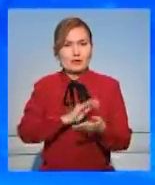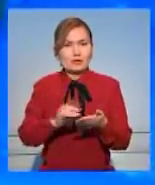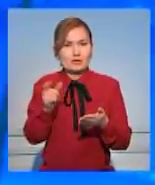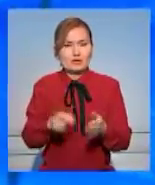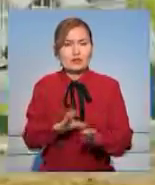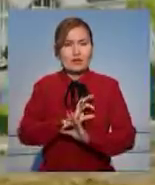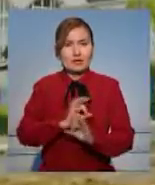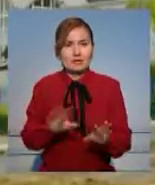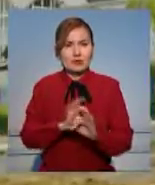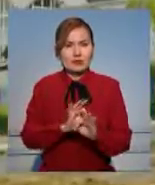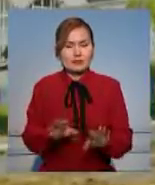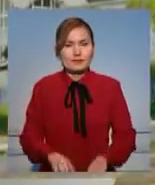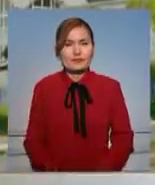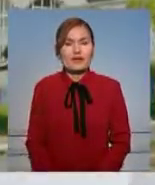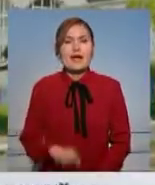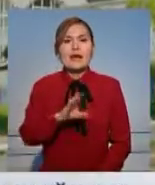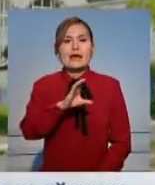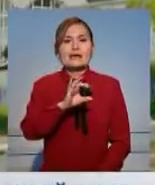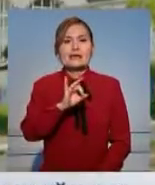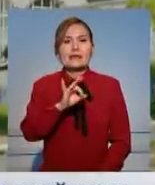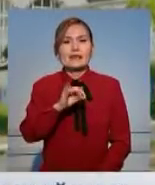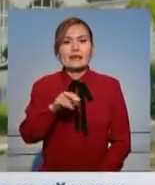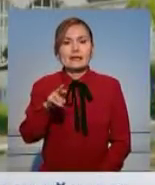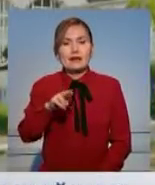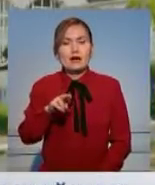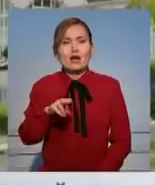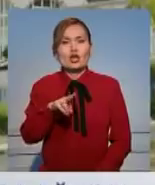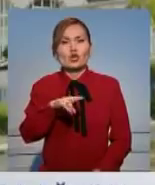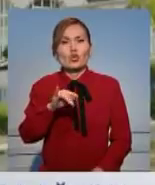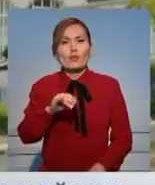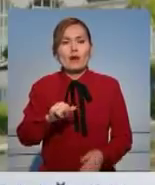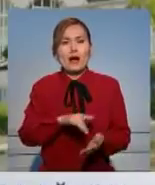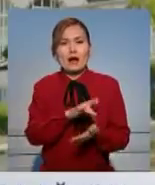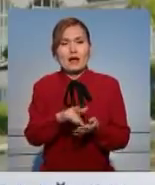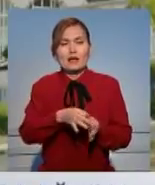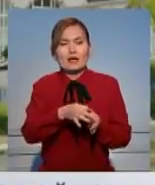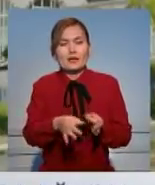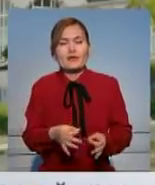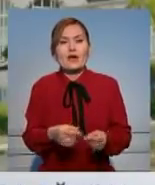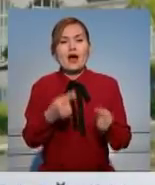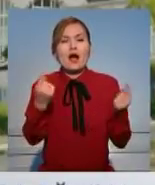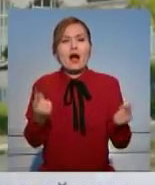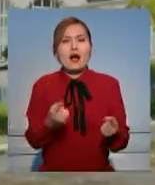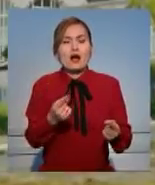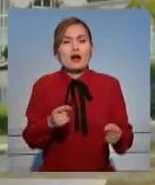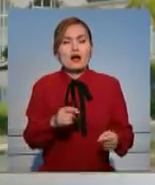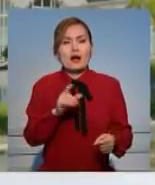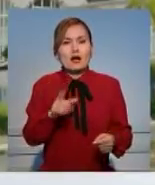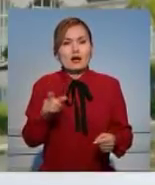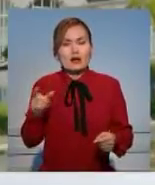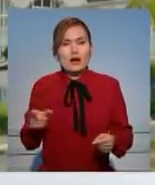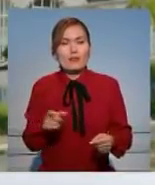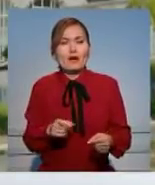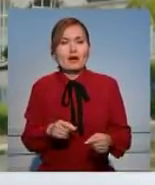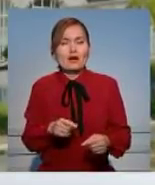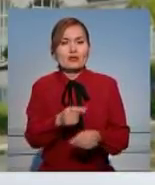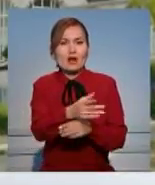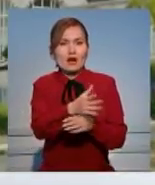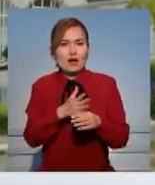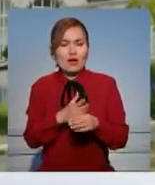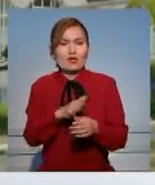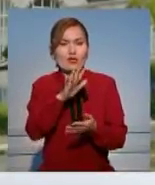жалғастырады. Сирияның Дума қаласында қарапайым халыққа химиялық қару қолданды деп айыптаған АҚШ бүгін түнде одақтас